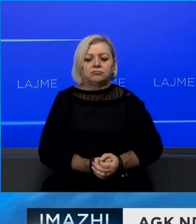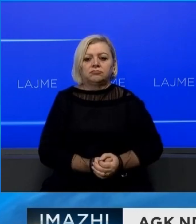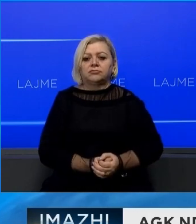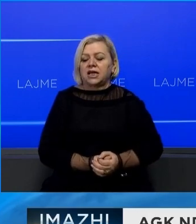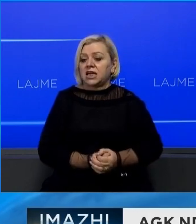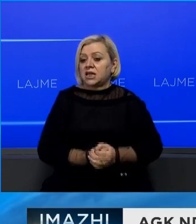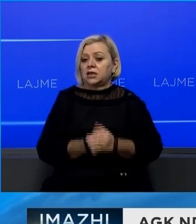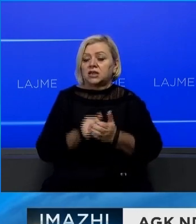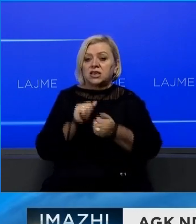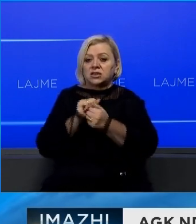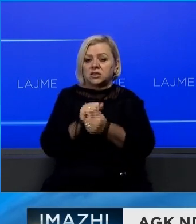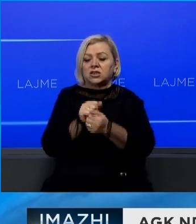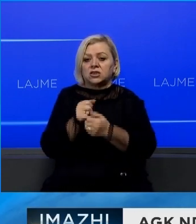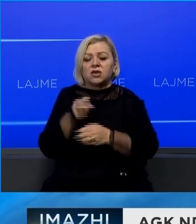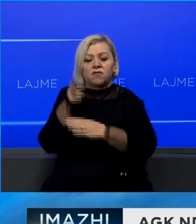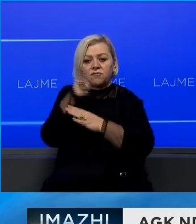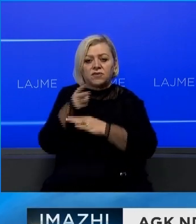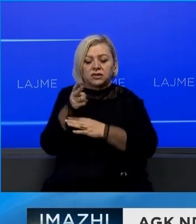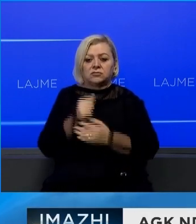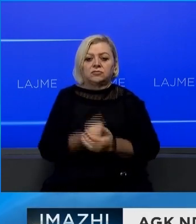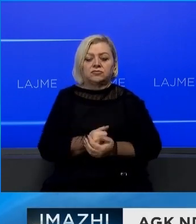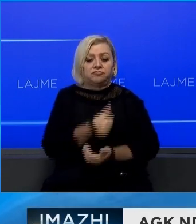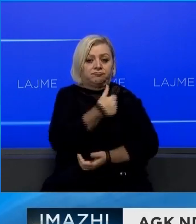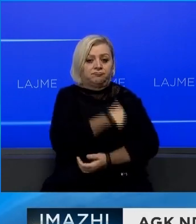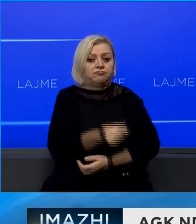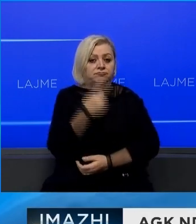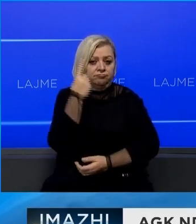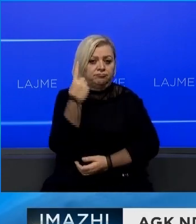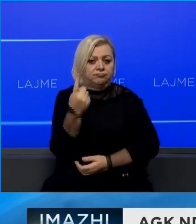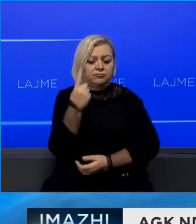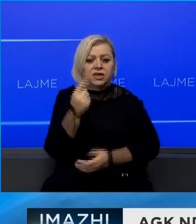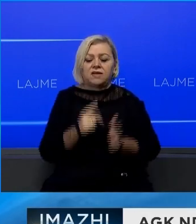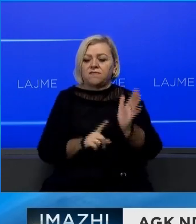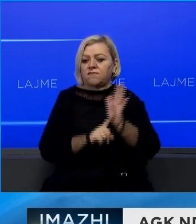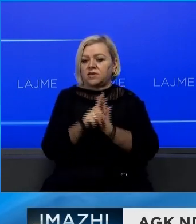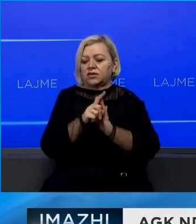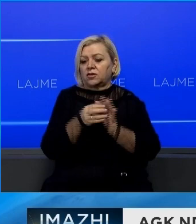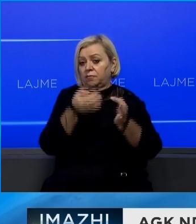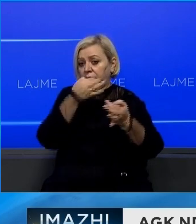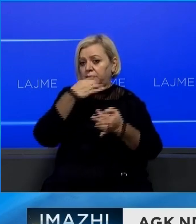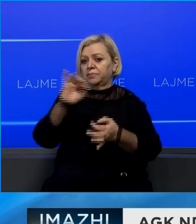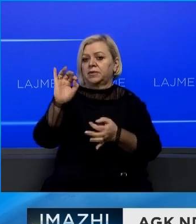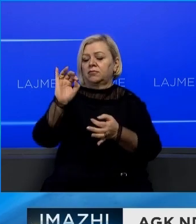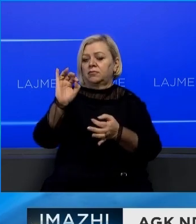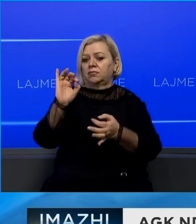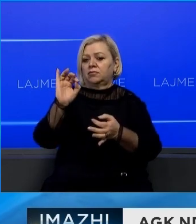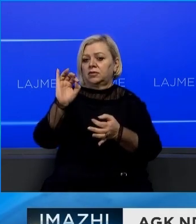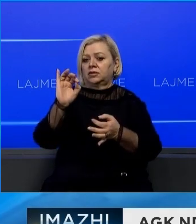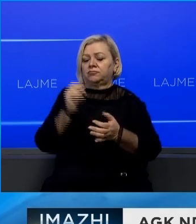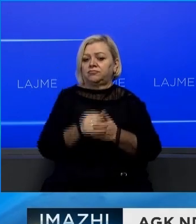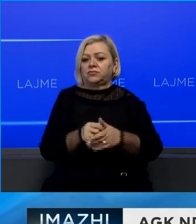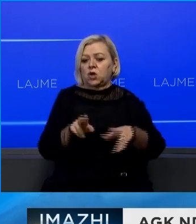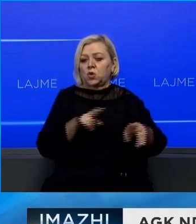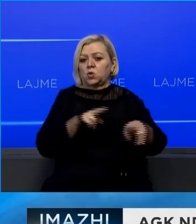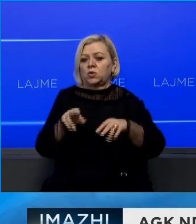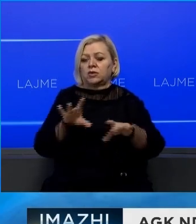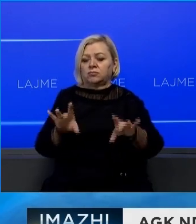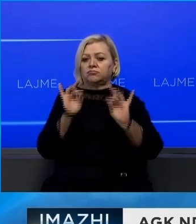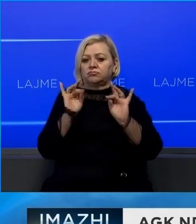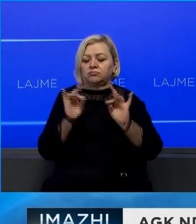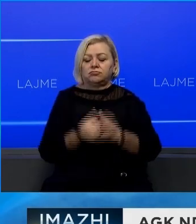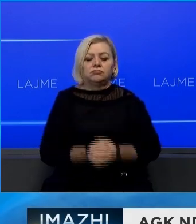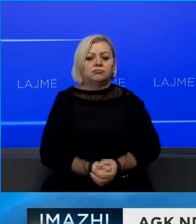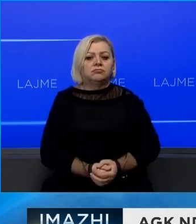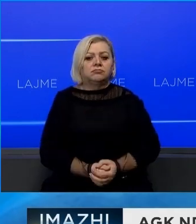seri videosh gjatë gjithë vitit e që jam vlerësuar si pamjet më të mira nga juria, e cila siç e kemi